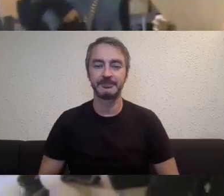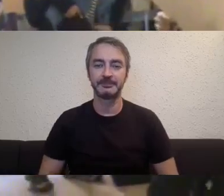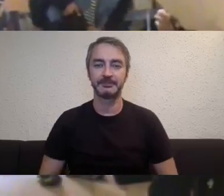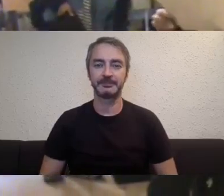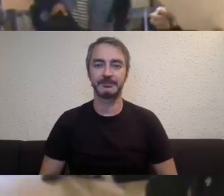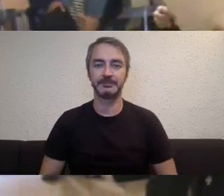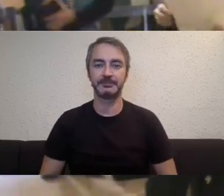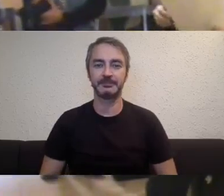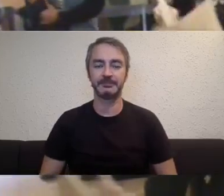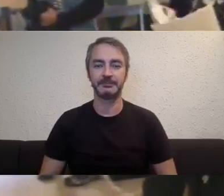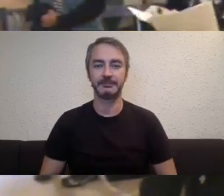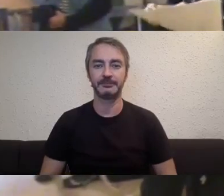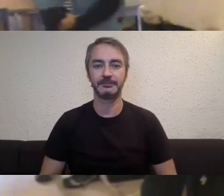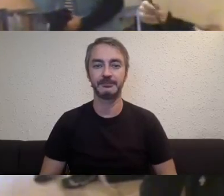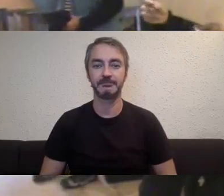Princesa.